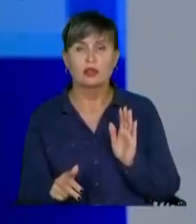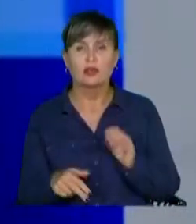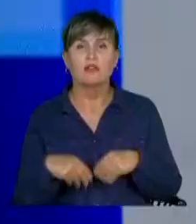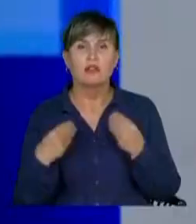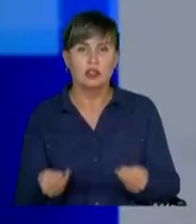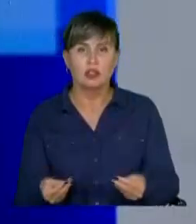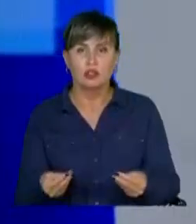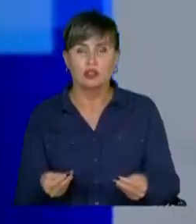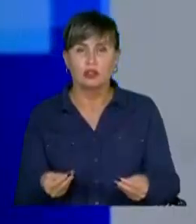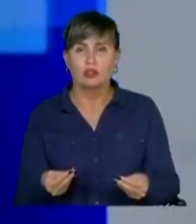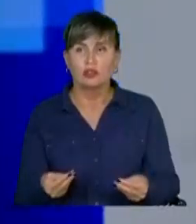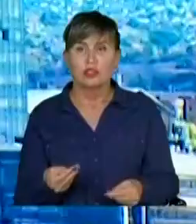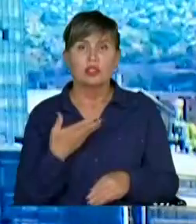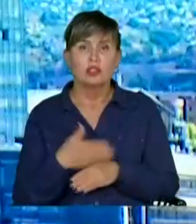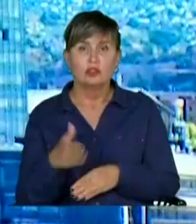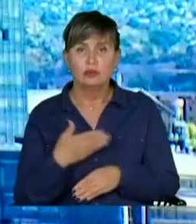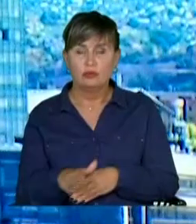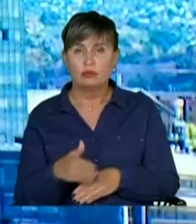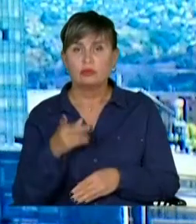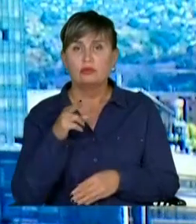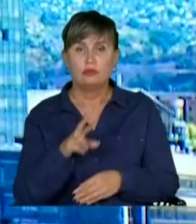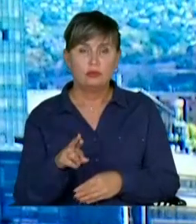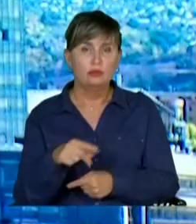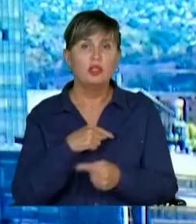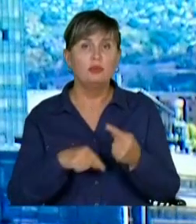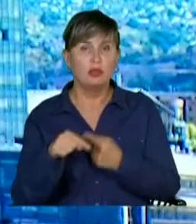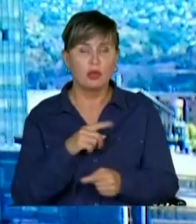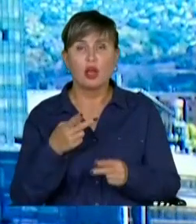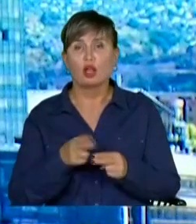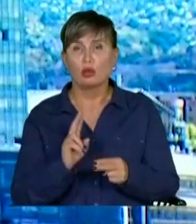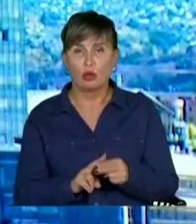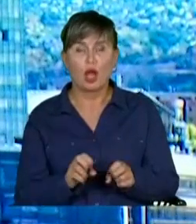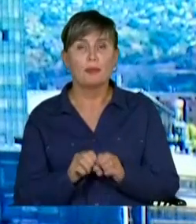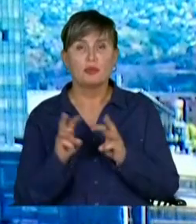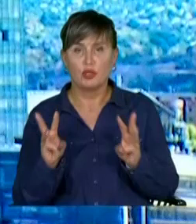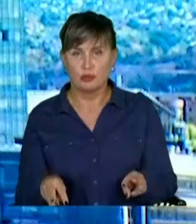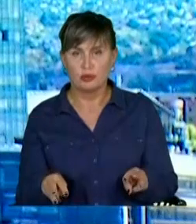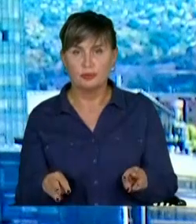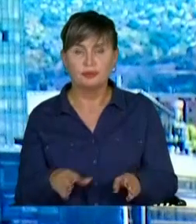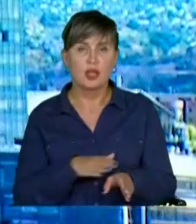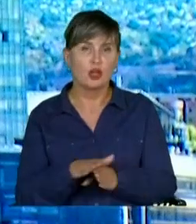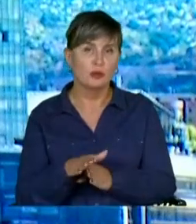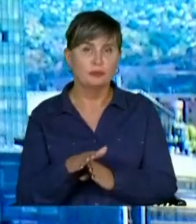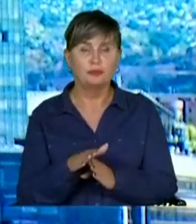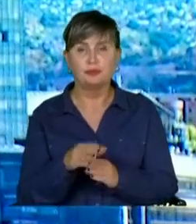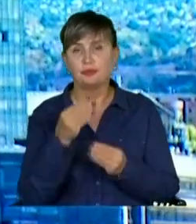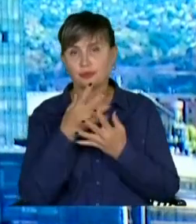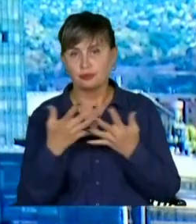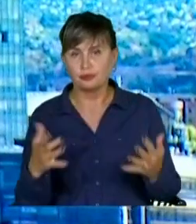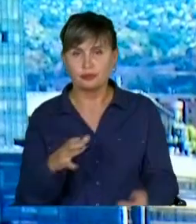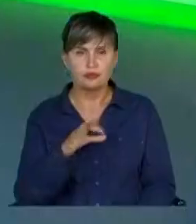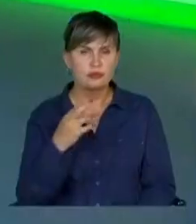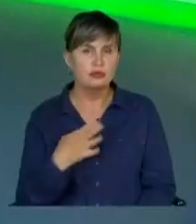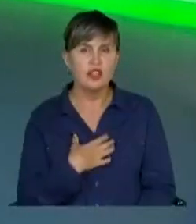выдача кредитов для предпринимателей, которые обеспечивают реализацию продуктов социально